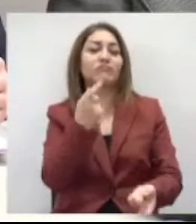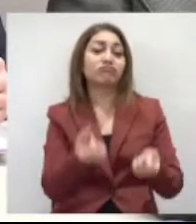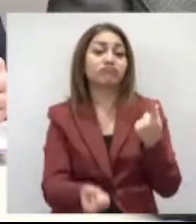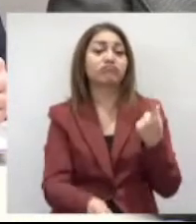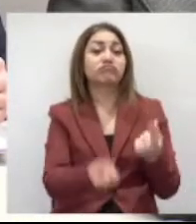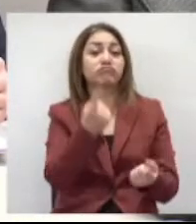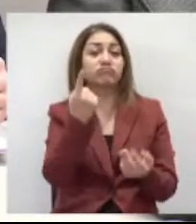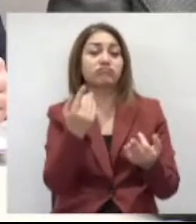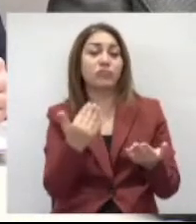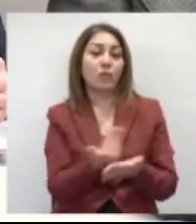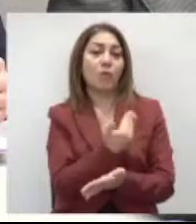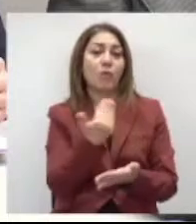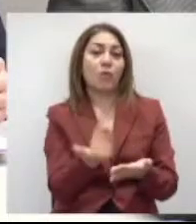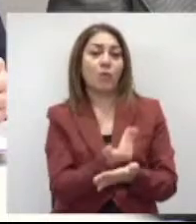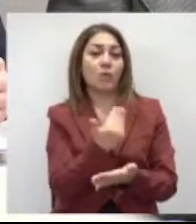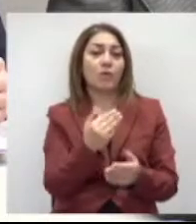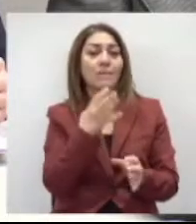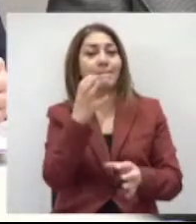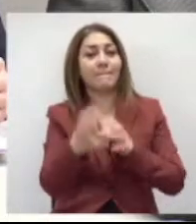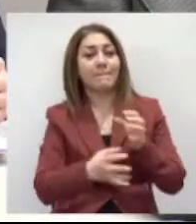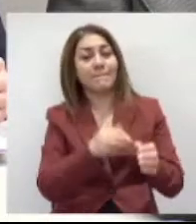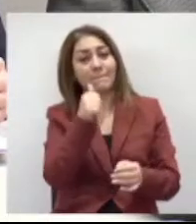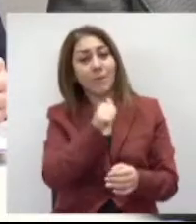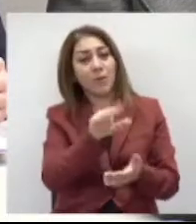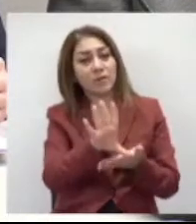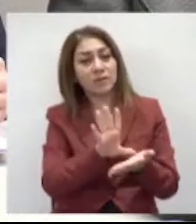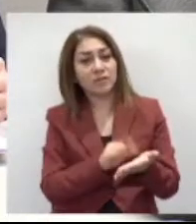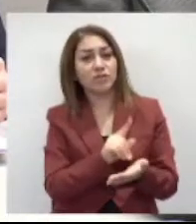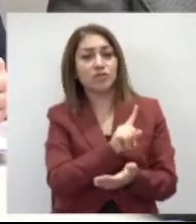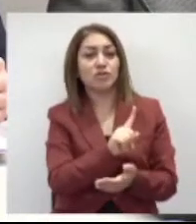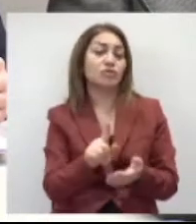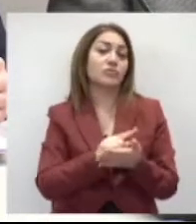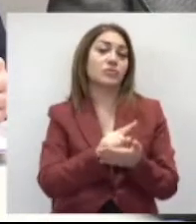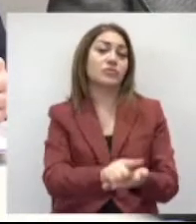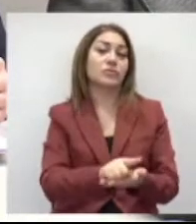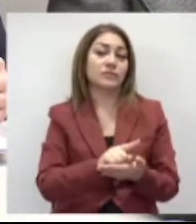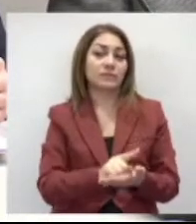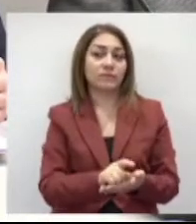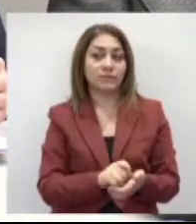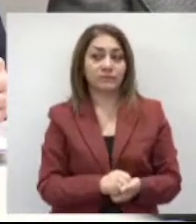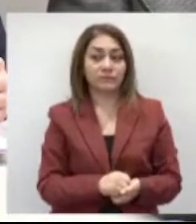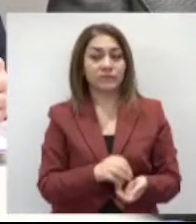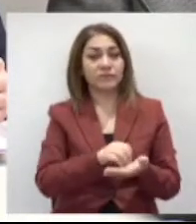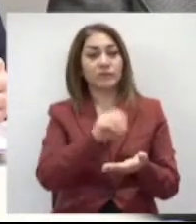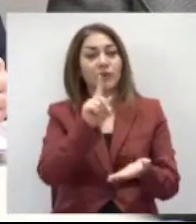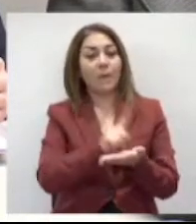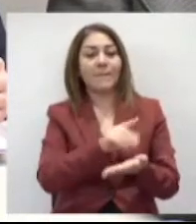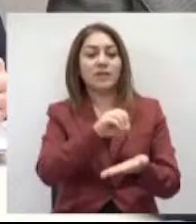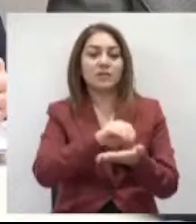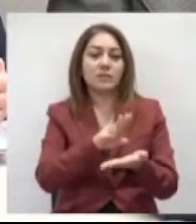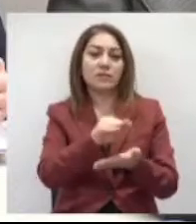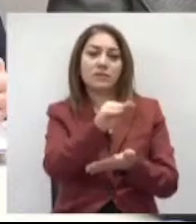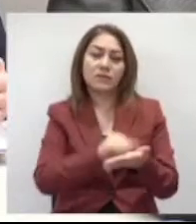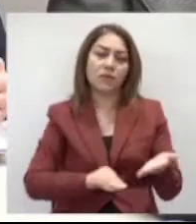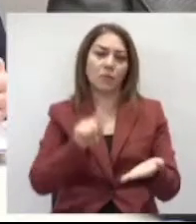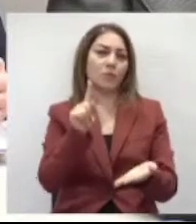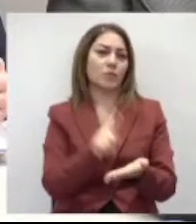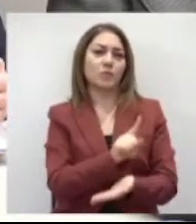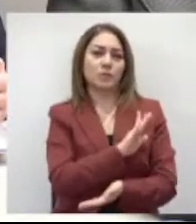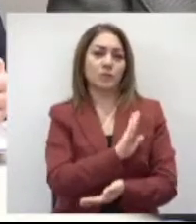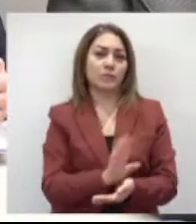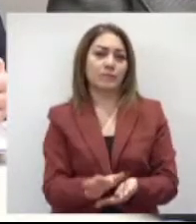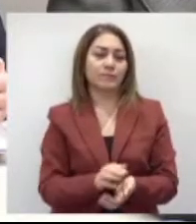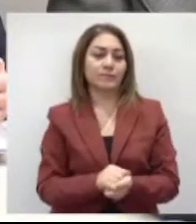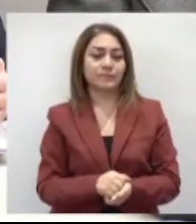միջազգային փորձից մի ինչ-որ առաջարկ գա, ինչ-որ բան գա, որ ուզենանք դա էլ քննարկենք, հիմա ինչ անենք, թե չենք նշե, օրինակ հաստատման ժամանակ,